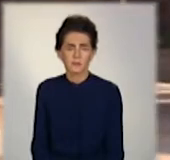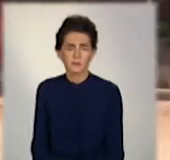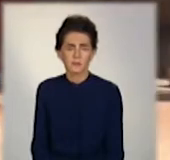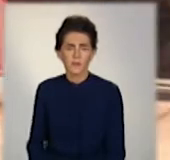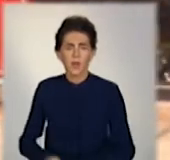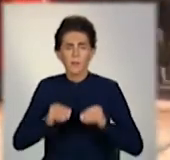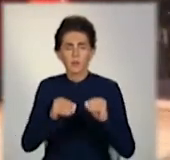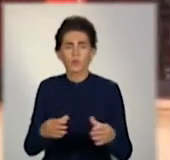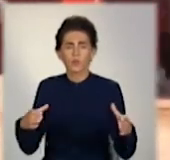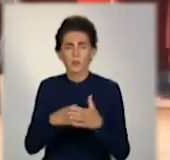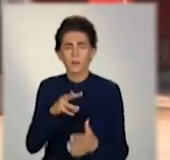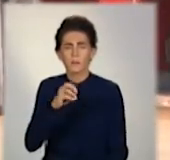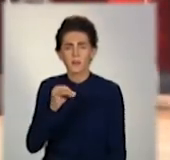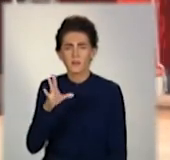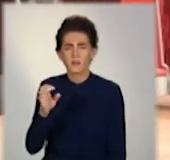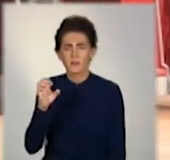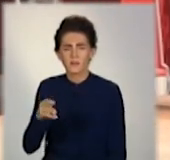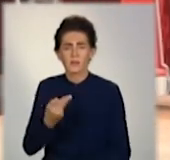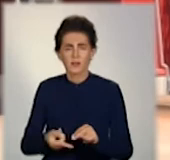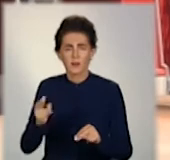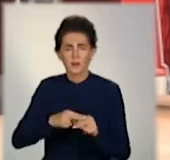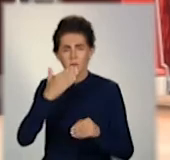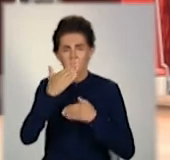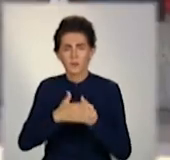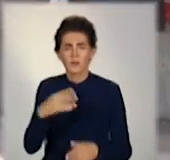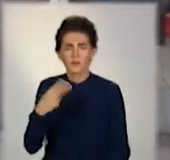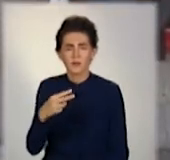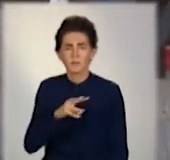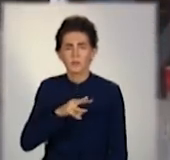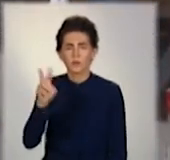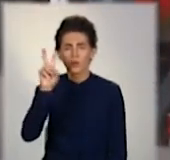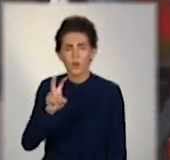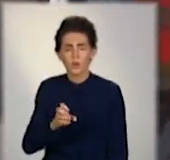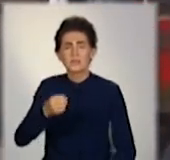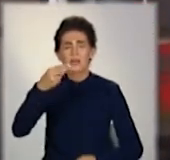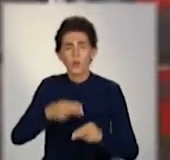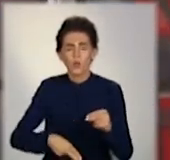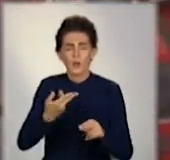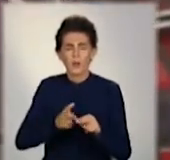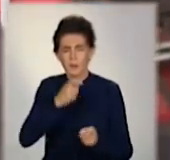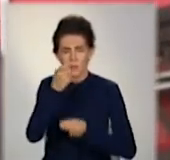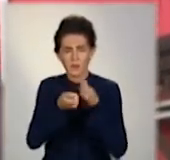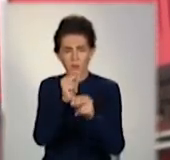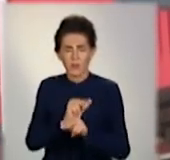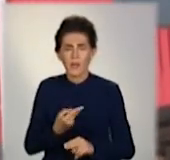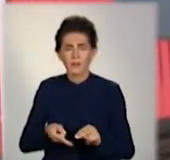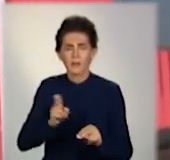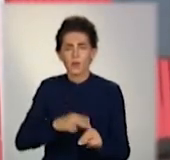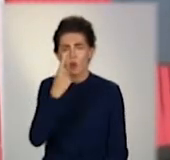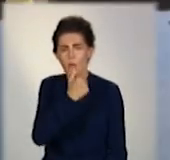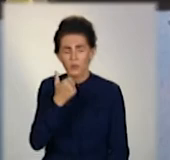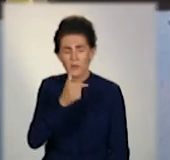Вкладення групи «Мединвест» в реалізацію даного проєкту – понад 20 мільйонів доларів. Завершити реконструкцію планують вже цьогоріч, а після